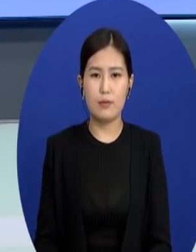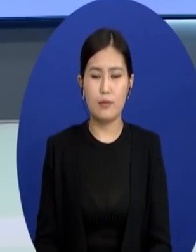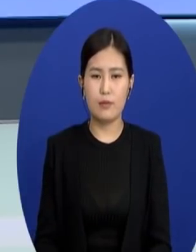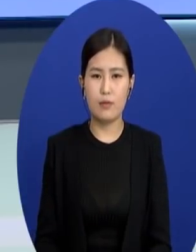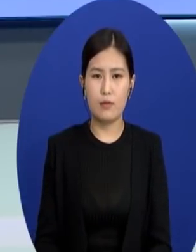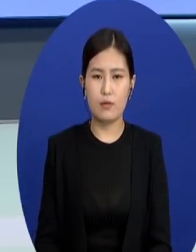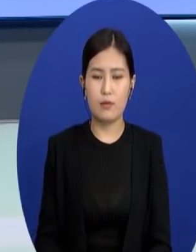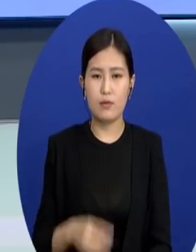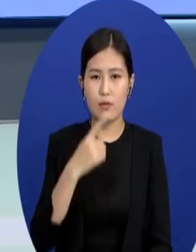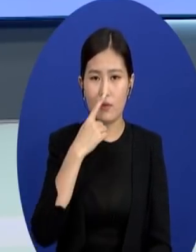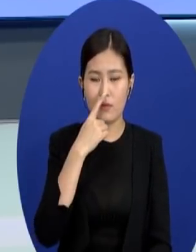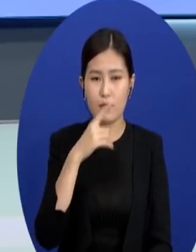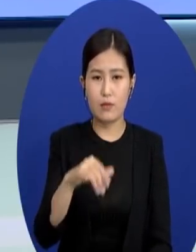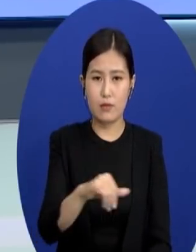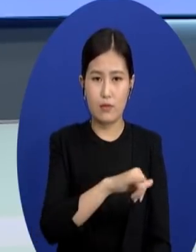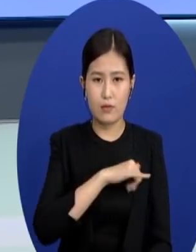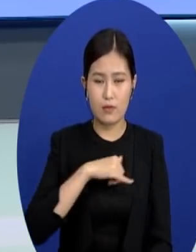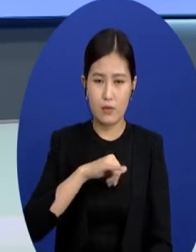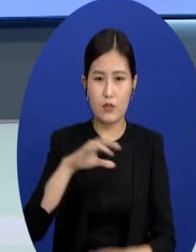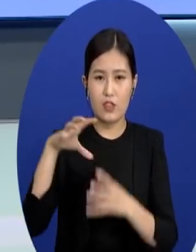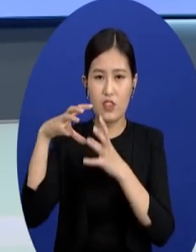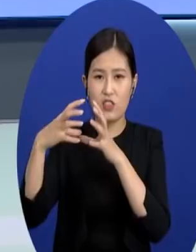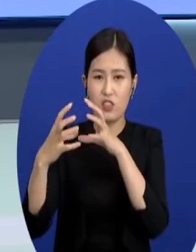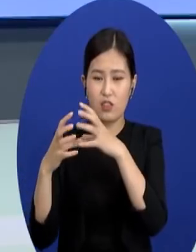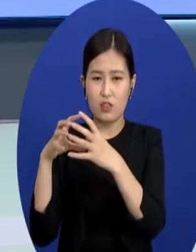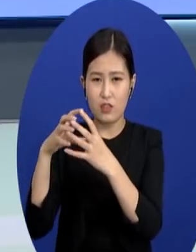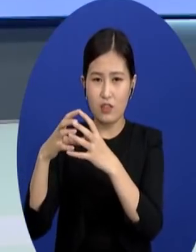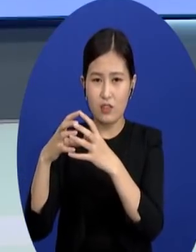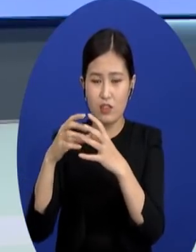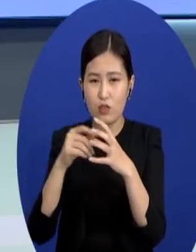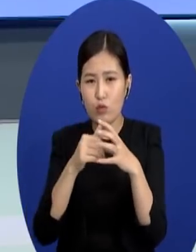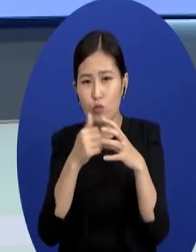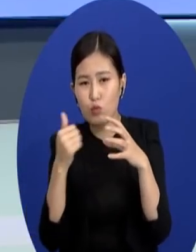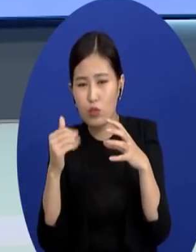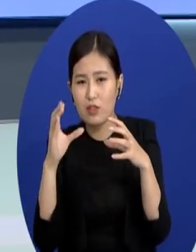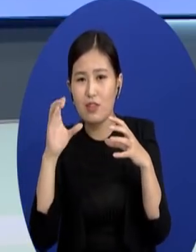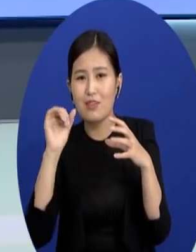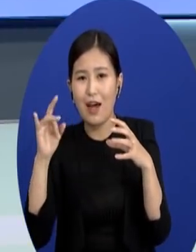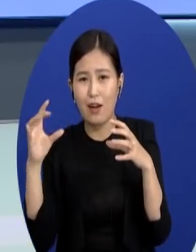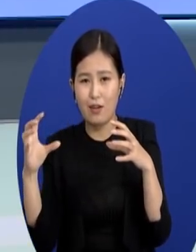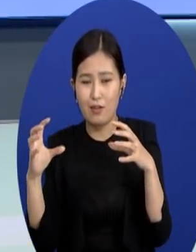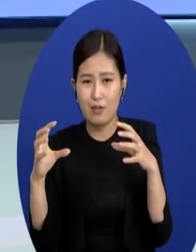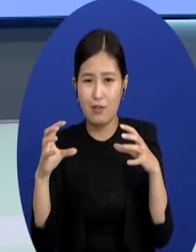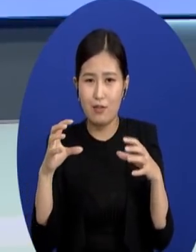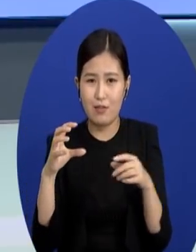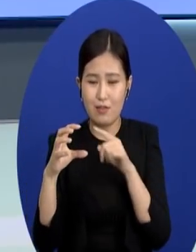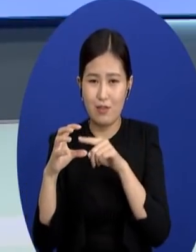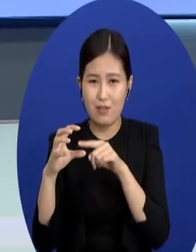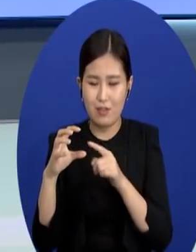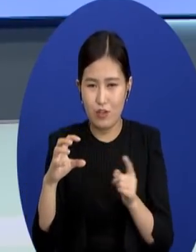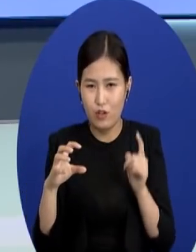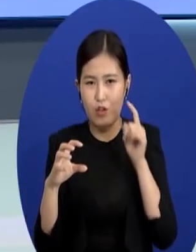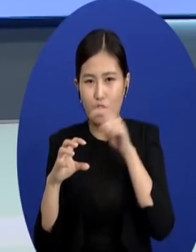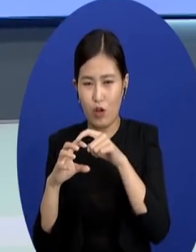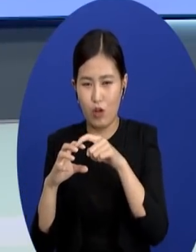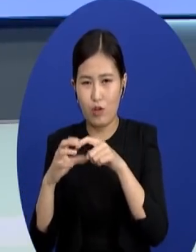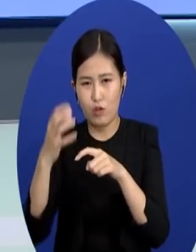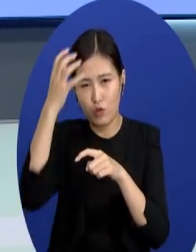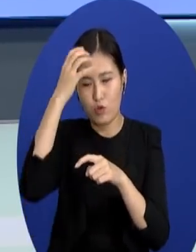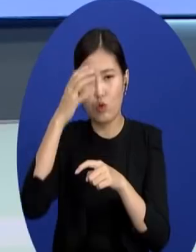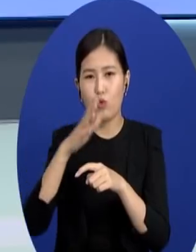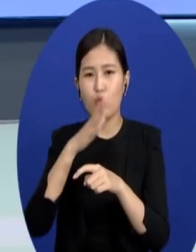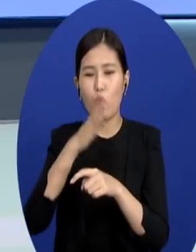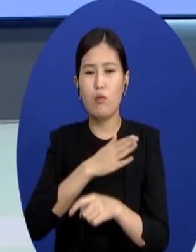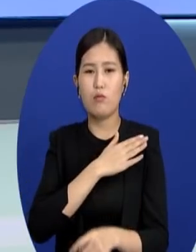Бүгд найрамдахтад ард улс дэлхийн дагуул сарн дээр төрийн талбайгаа мандуулсан дэлхийн 2 дахь улс болж түүхэнд бичигдэж байна. Хятадын үндэсний сансар